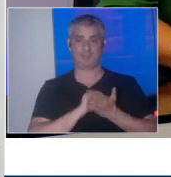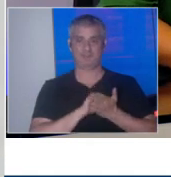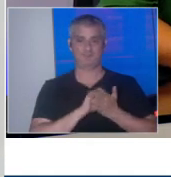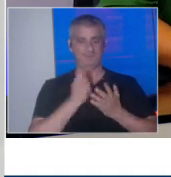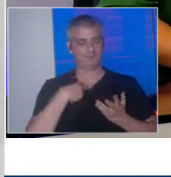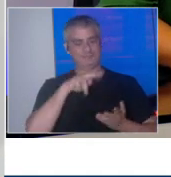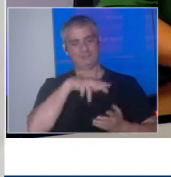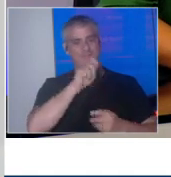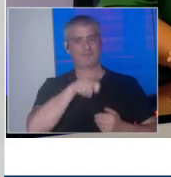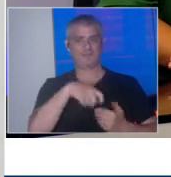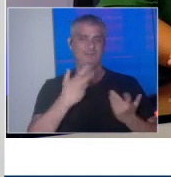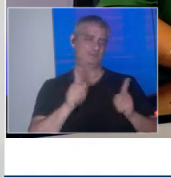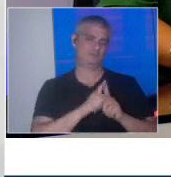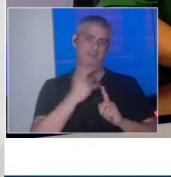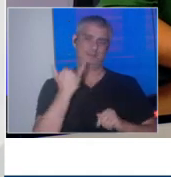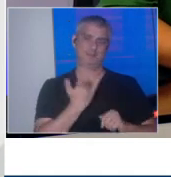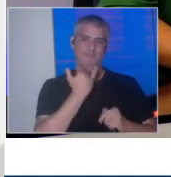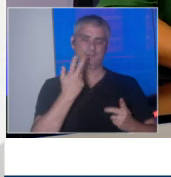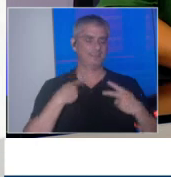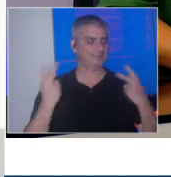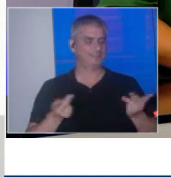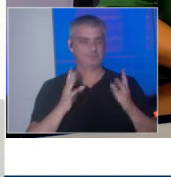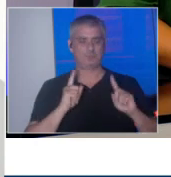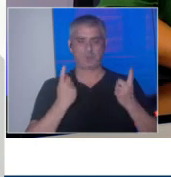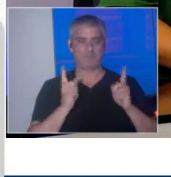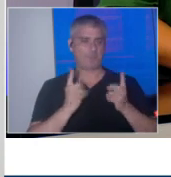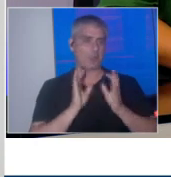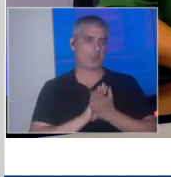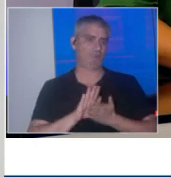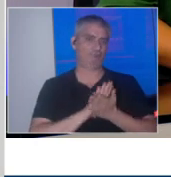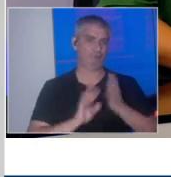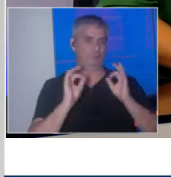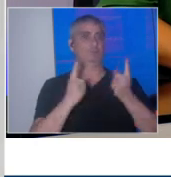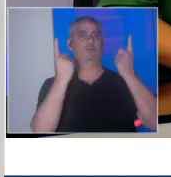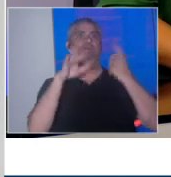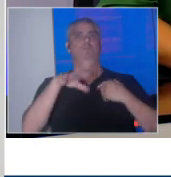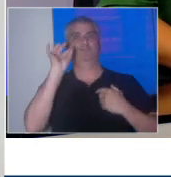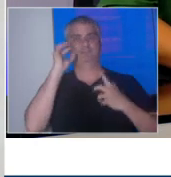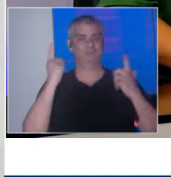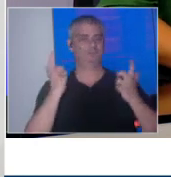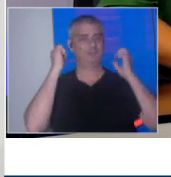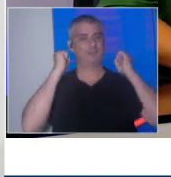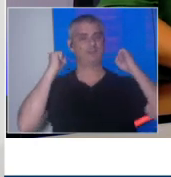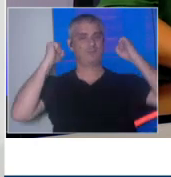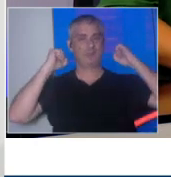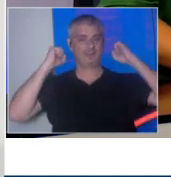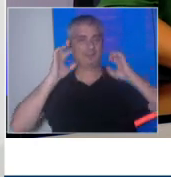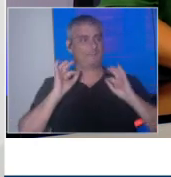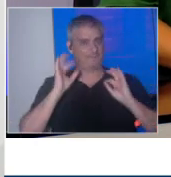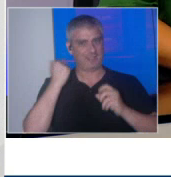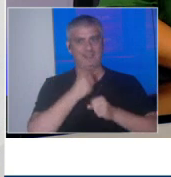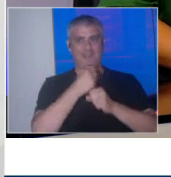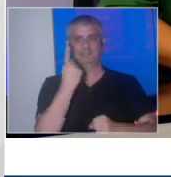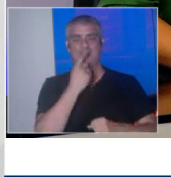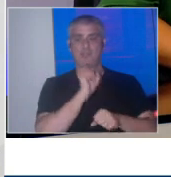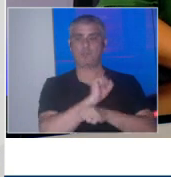פשוט הסתובבנו בכנסת כמנהגנו, אתה יודע, וחיפשנו מה קורה ולא קרה יותר מדי, ופתאום מצאנו מסיבת יום הולדת. אז הוא באמת היה הנציג